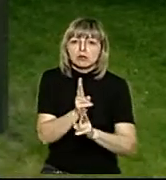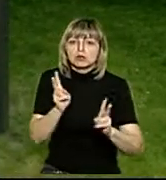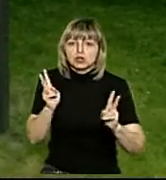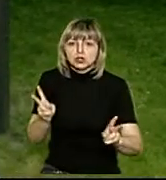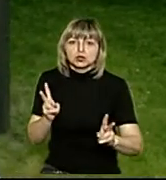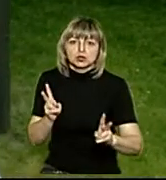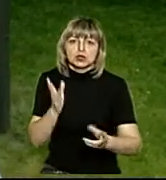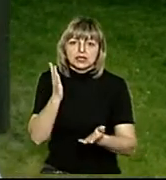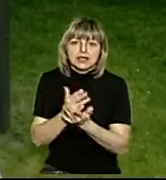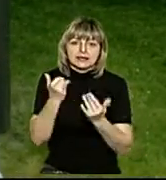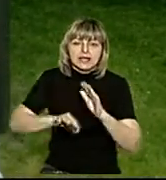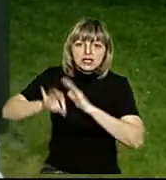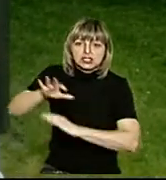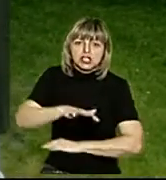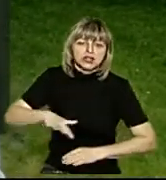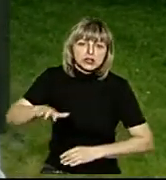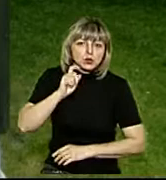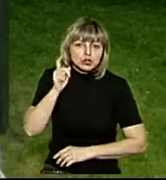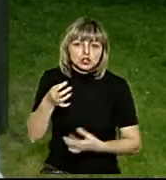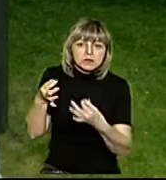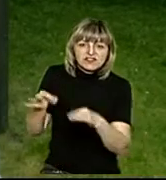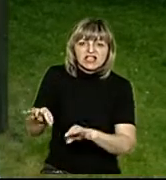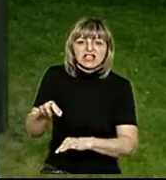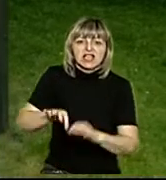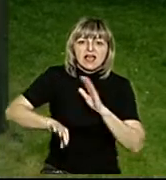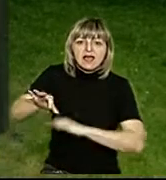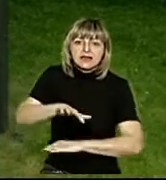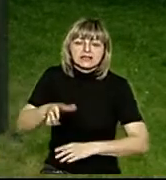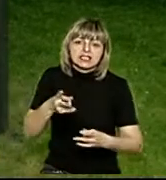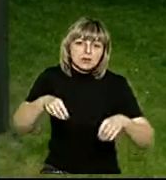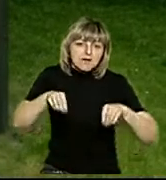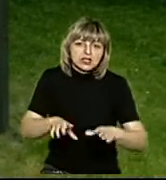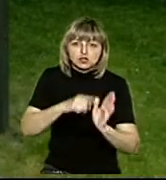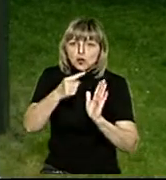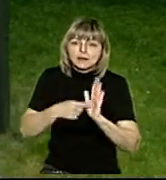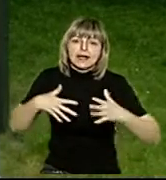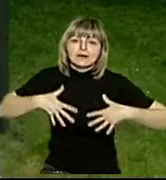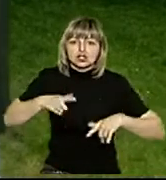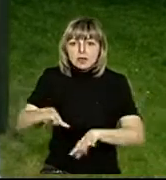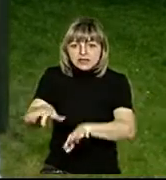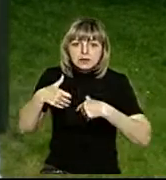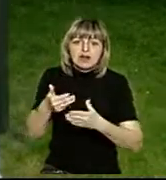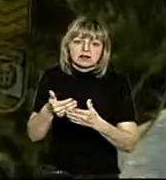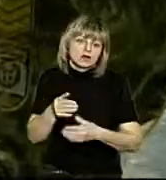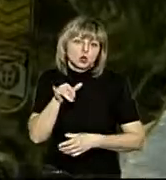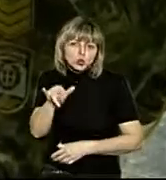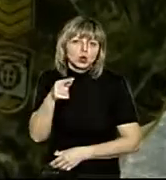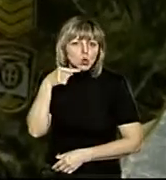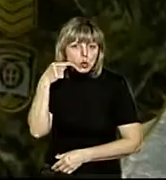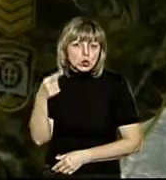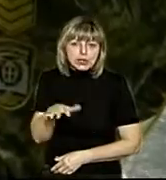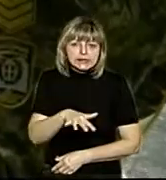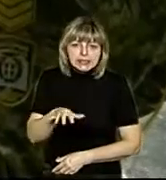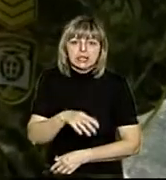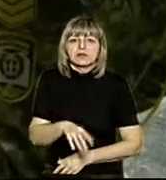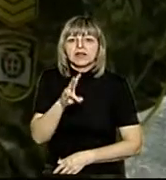які стоять на сході країни. Для того, щоб звільнити Схід, потрібно вирішувати питання Криму, щоб забрати його від Росії.